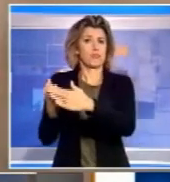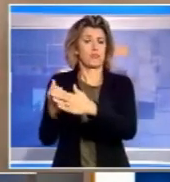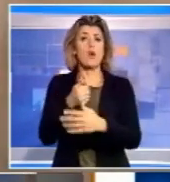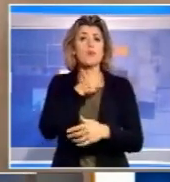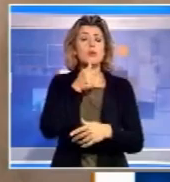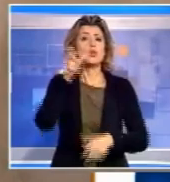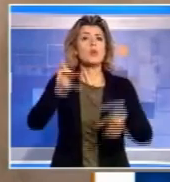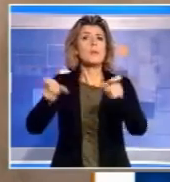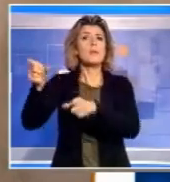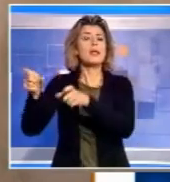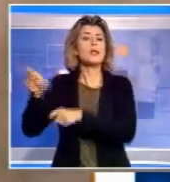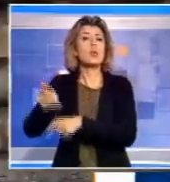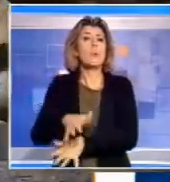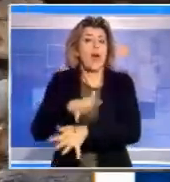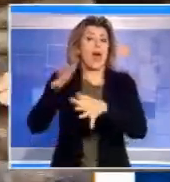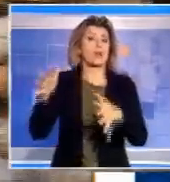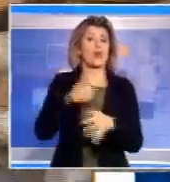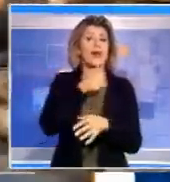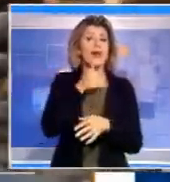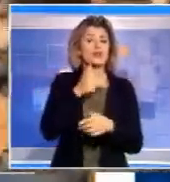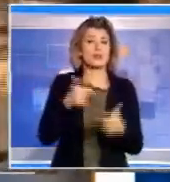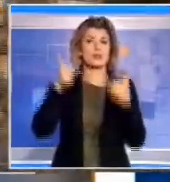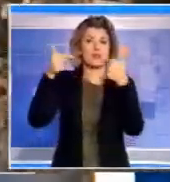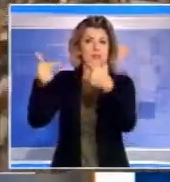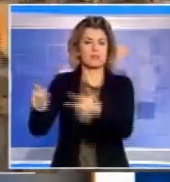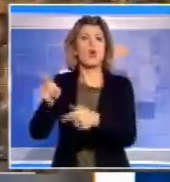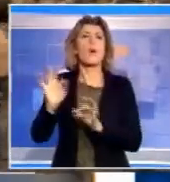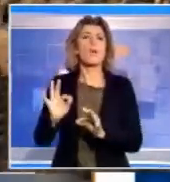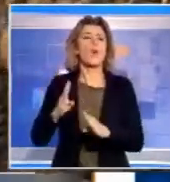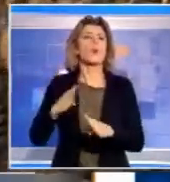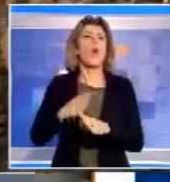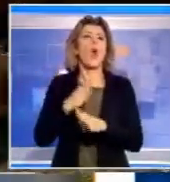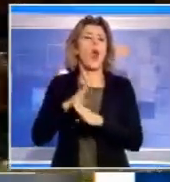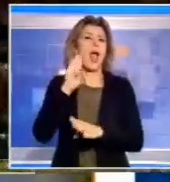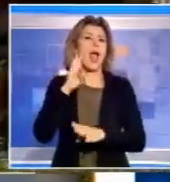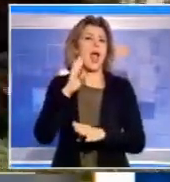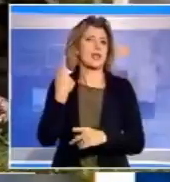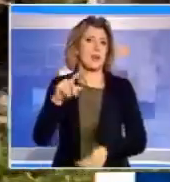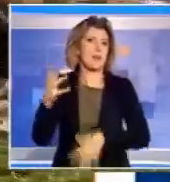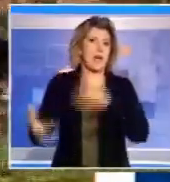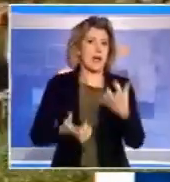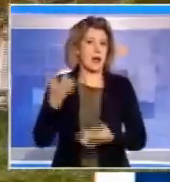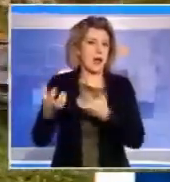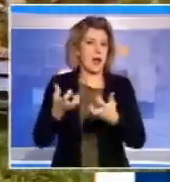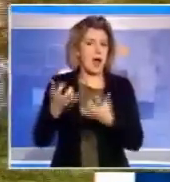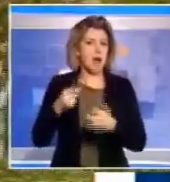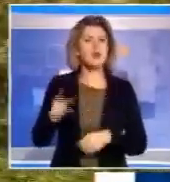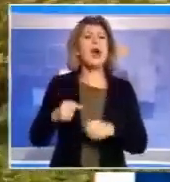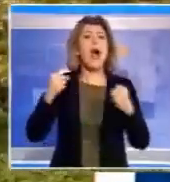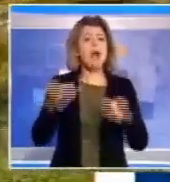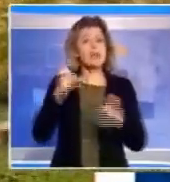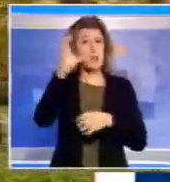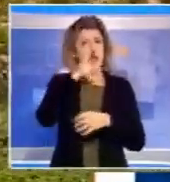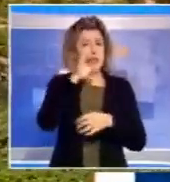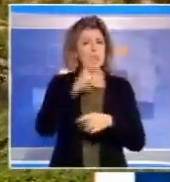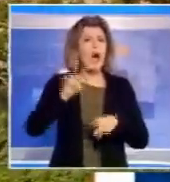persone che hanno Maggiore necessità dando loro della legna da ardere Infine le attività turistiche stessi